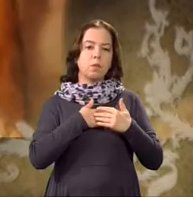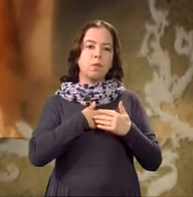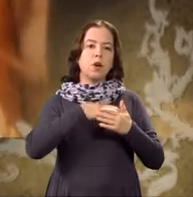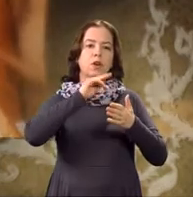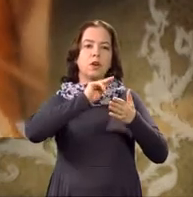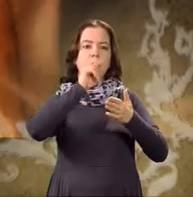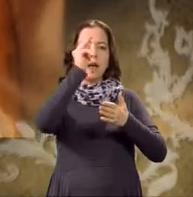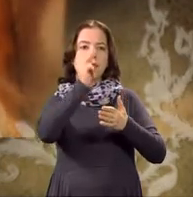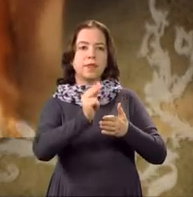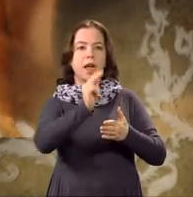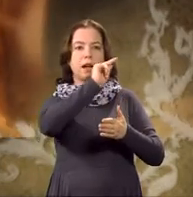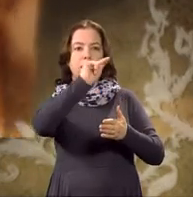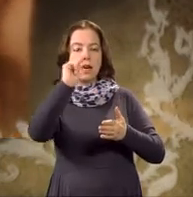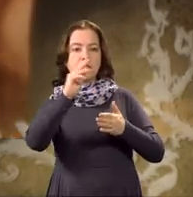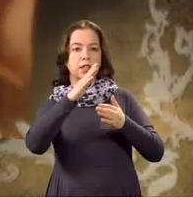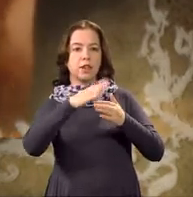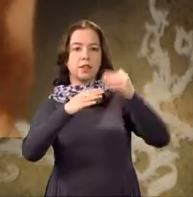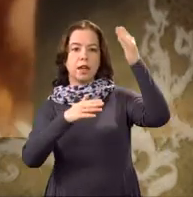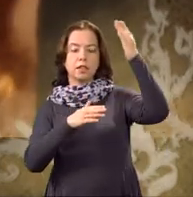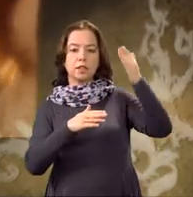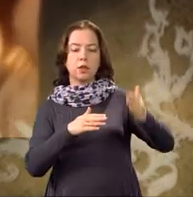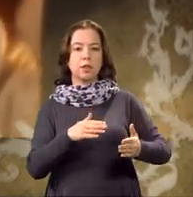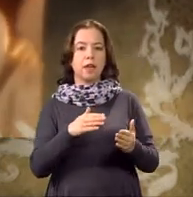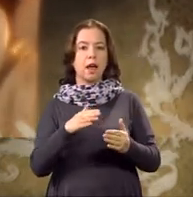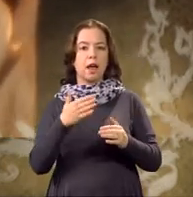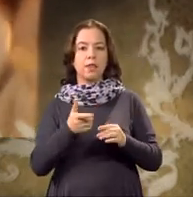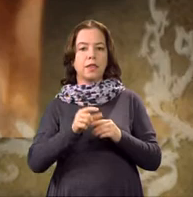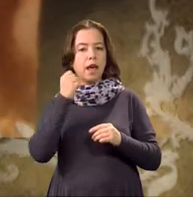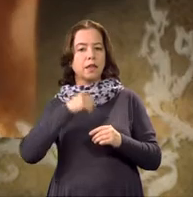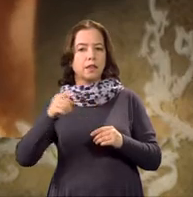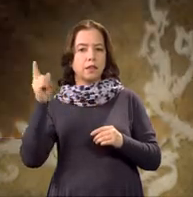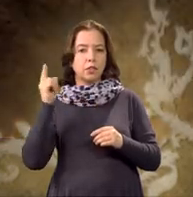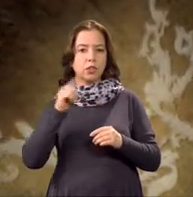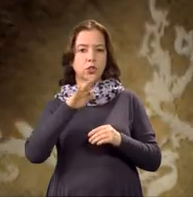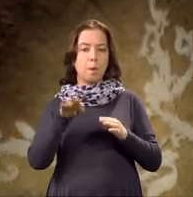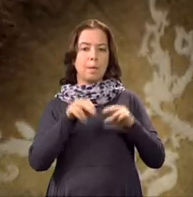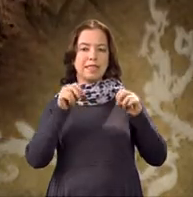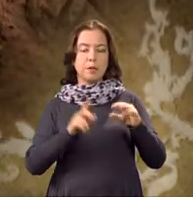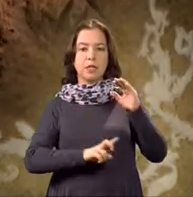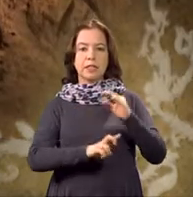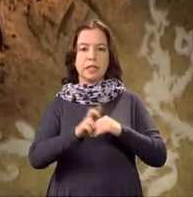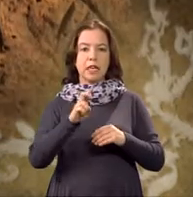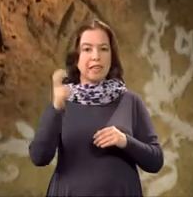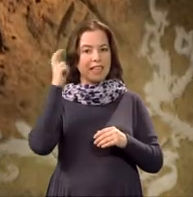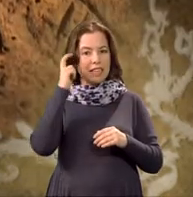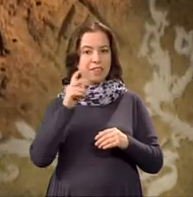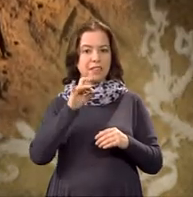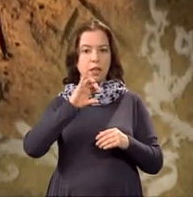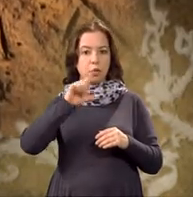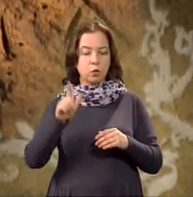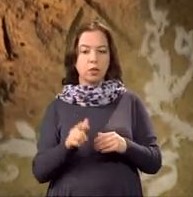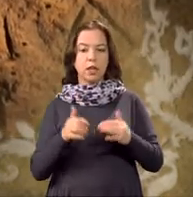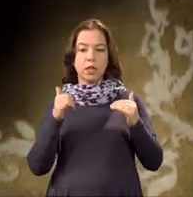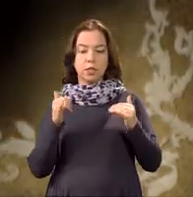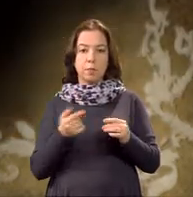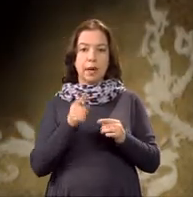на глиняному склепінні найдавнішої підземної церкви Русі. І тепер він вийшов назовні,